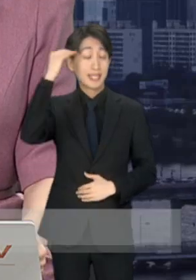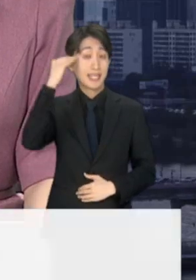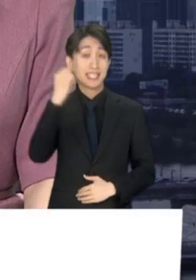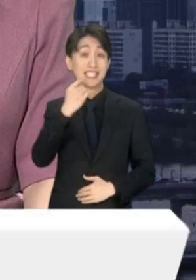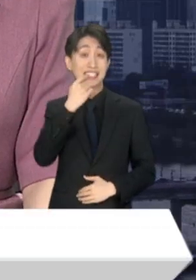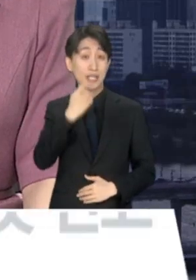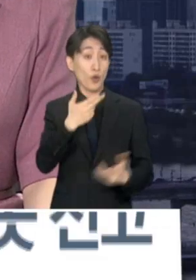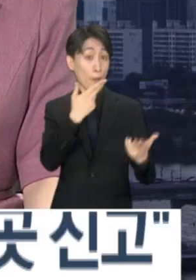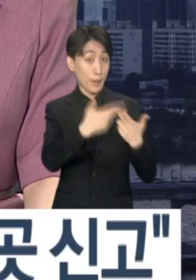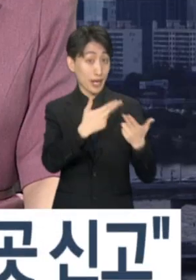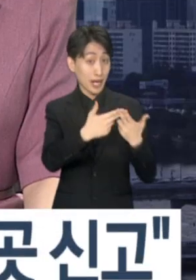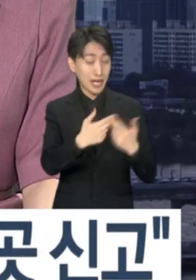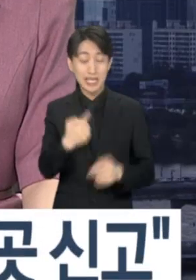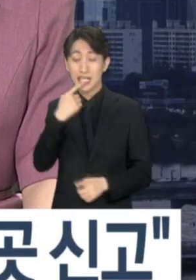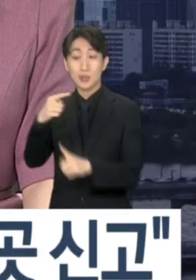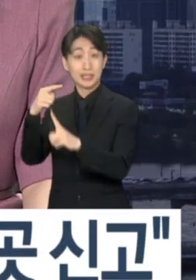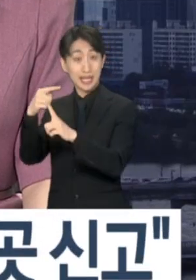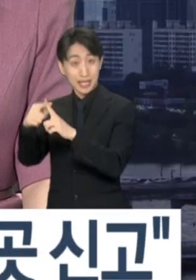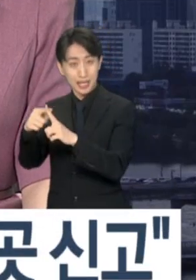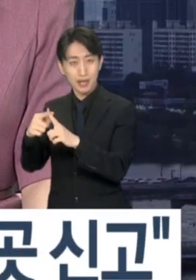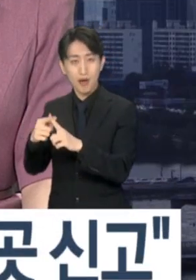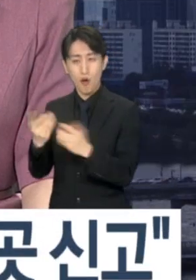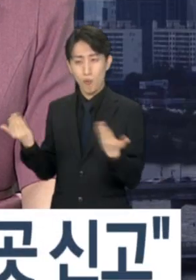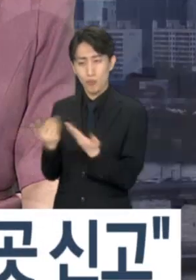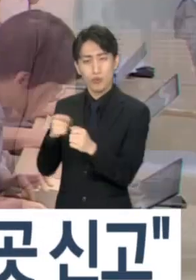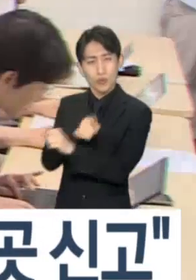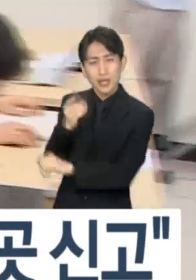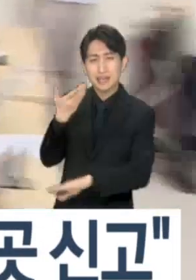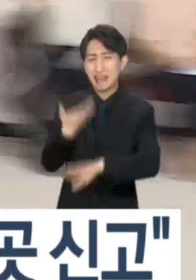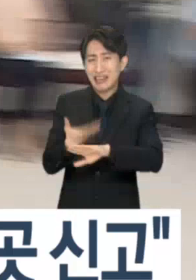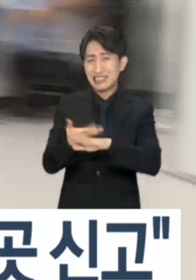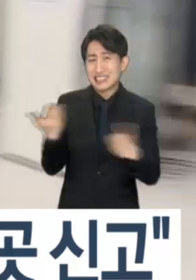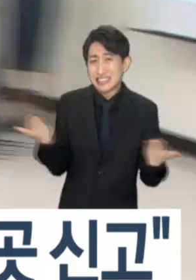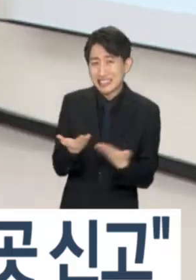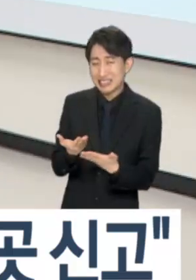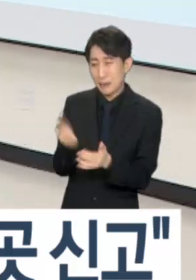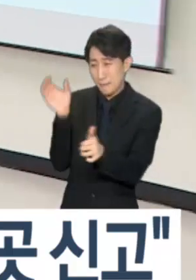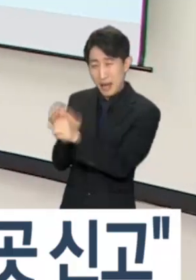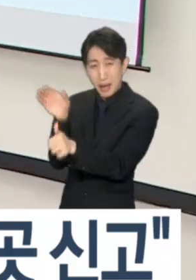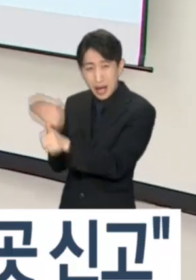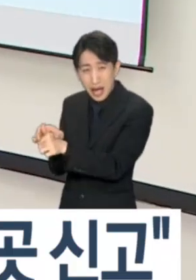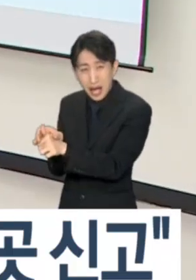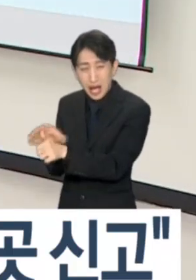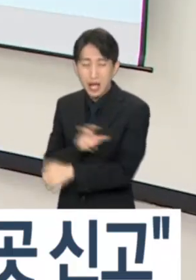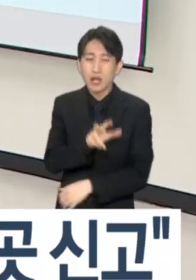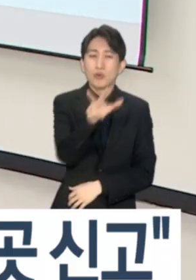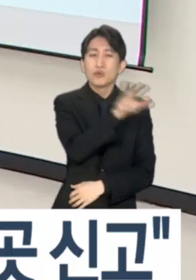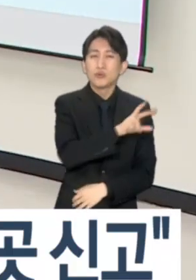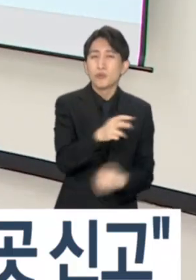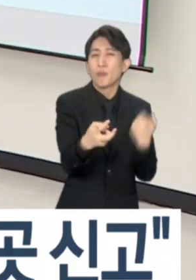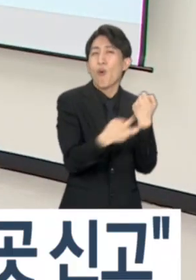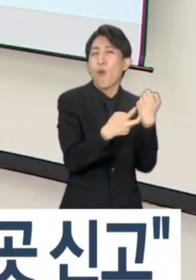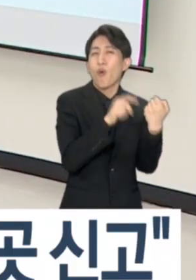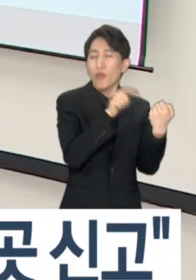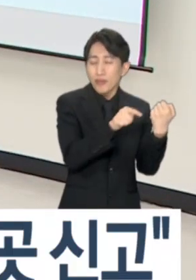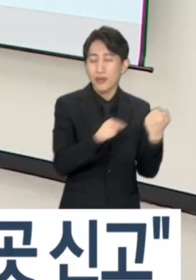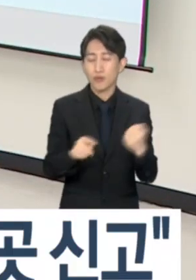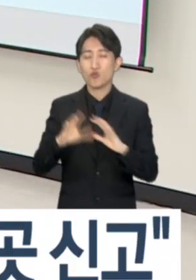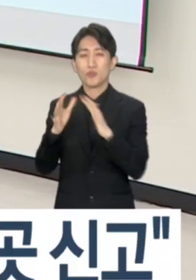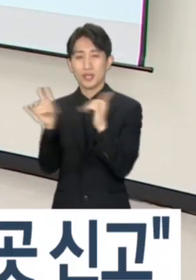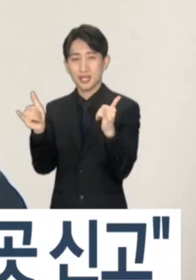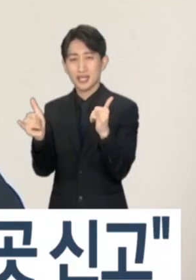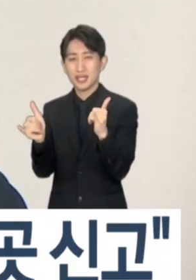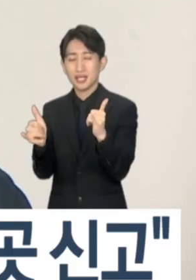대한간호협회가 간호사에게 업무 범위밖에 의료 행위를 강요한 전국 의료기관들을 국민권익위원회 신고합니다